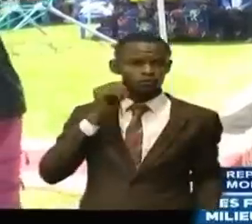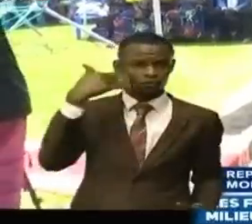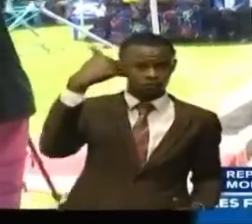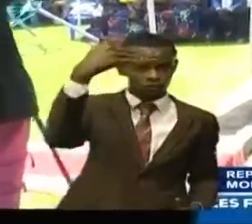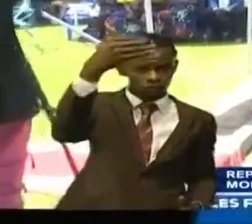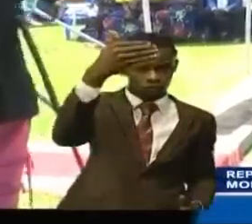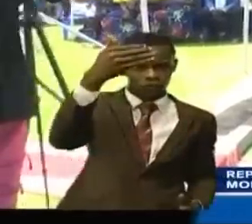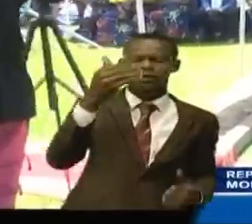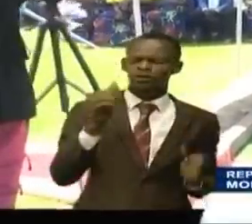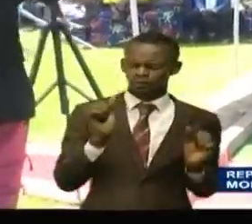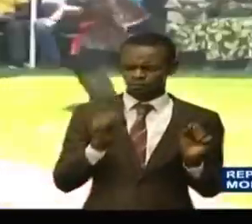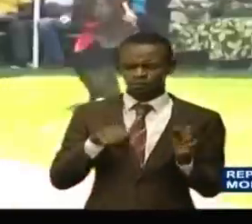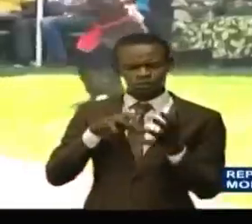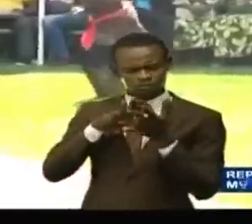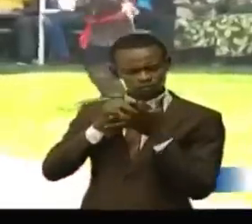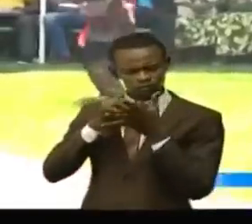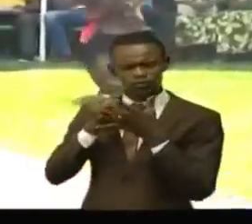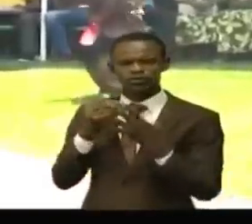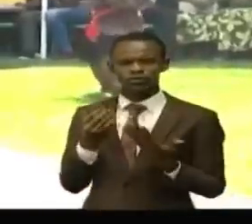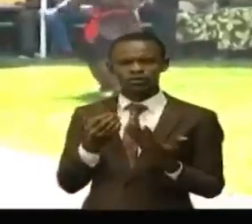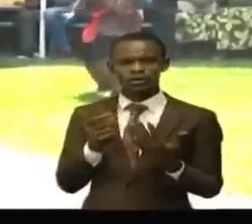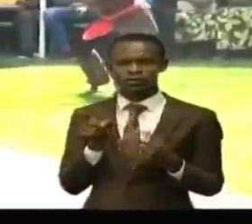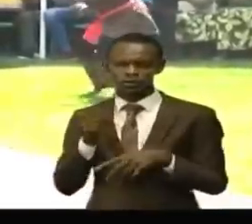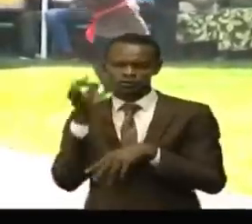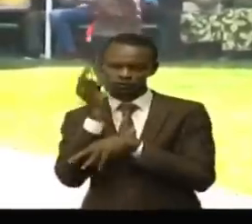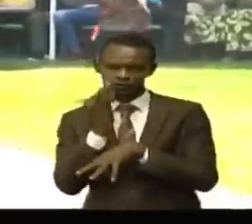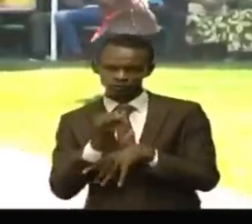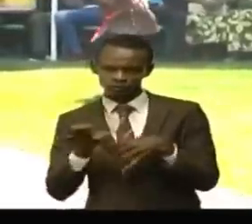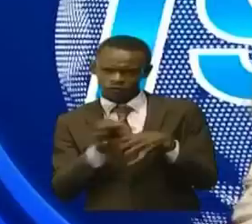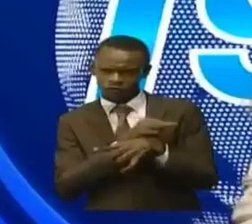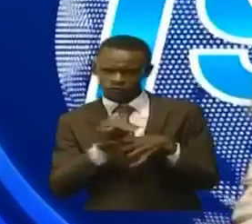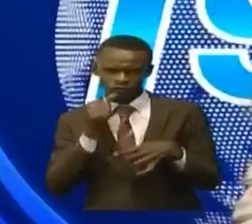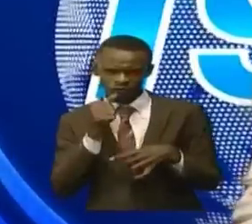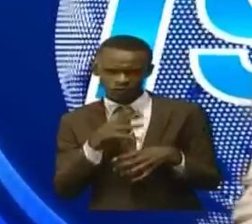consciences entrepreneuriales endormies chez les femmes.